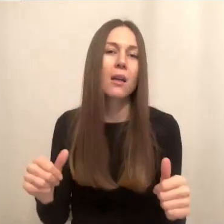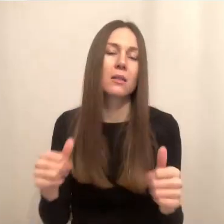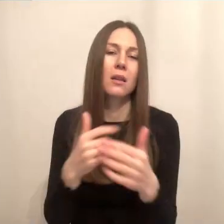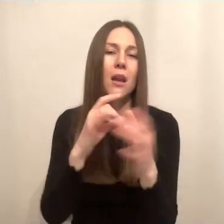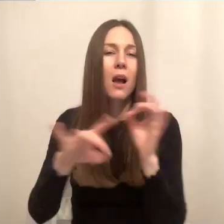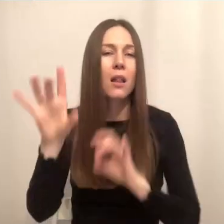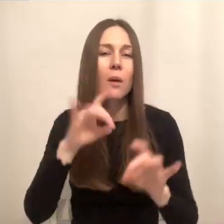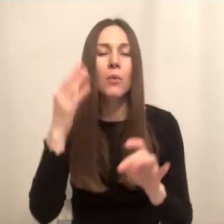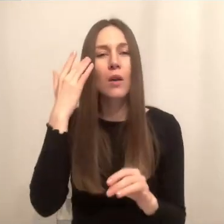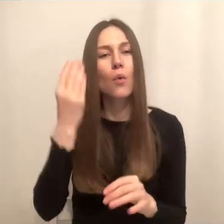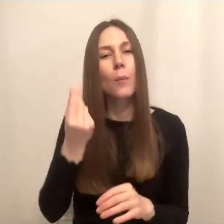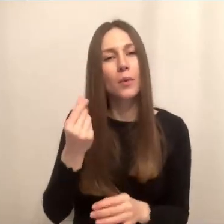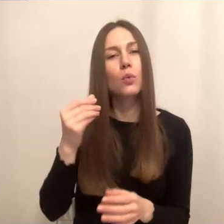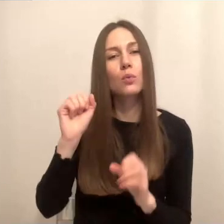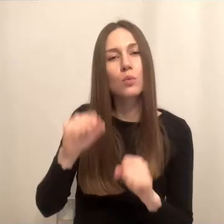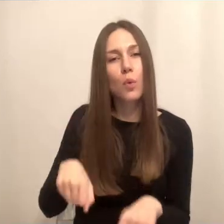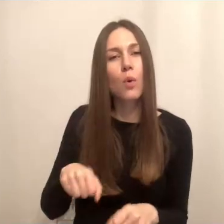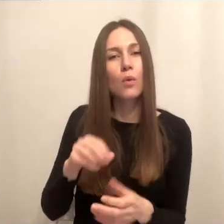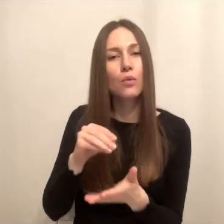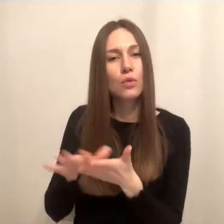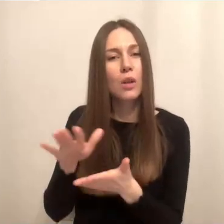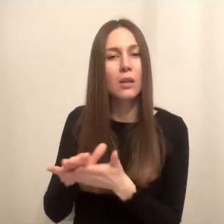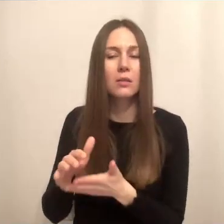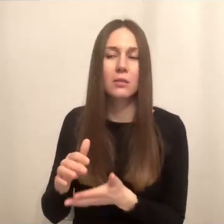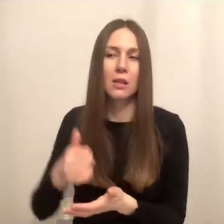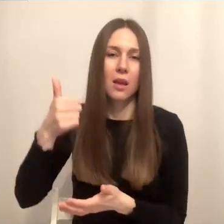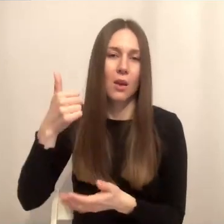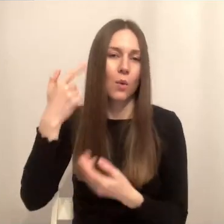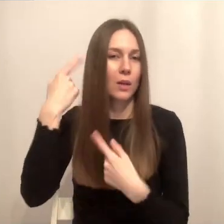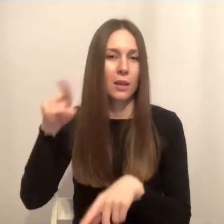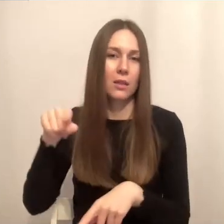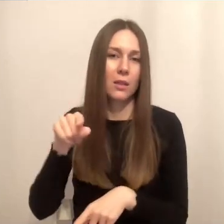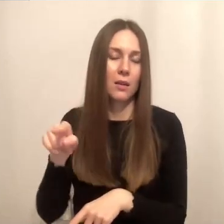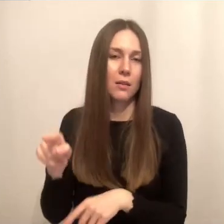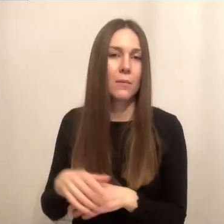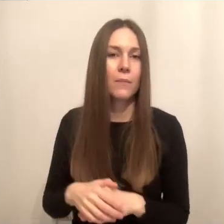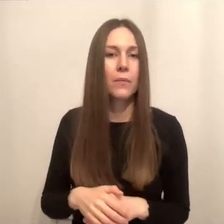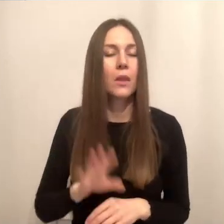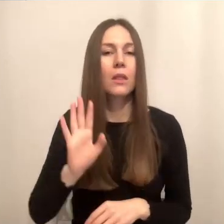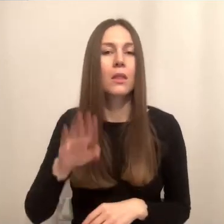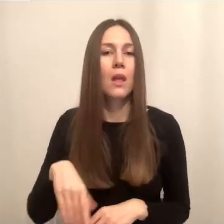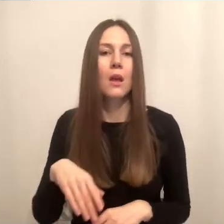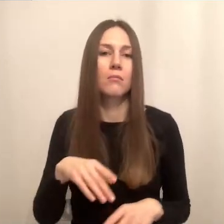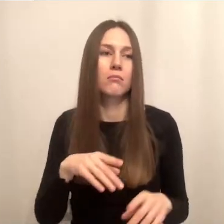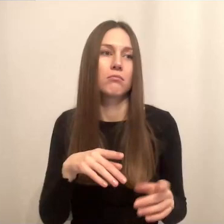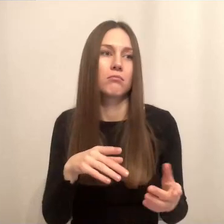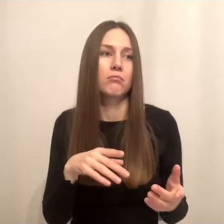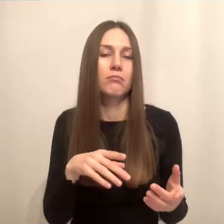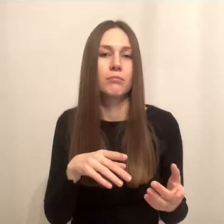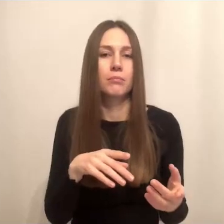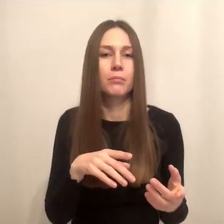išleisti daug geriau ir kitoms reikmėms, o ne, sakykime, tokiam